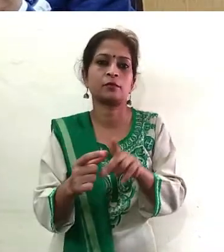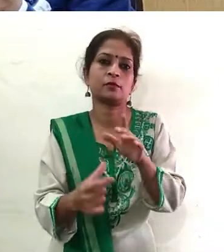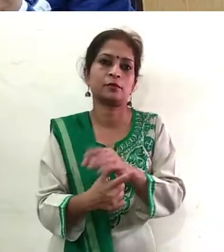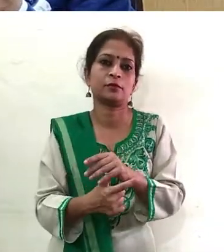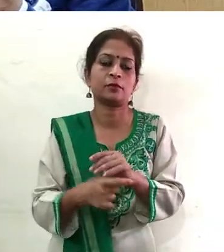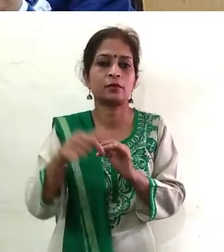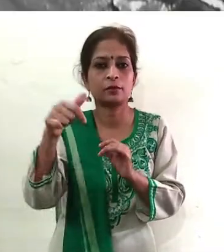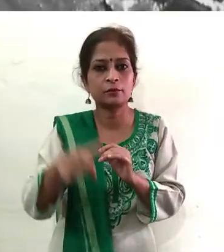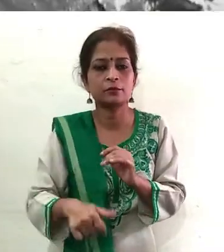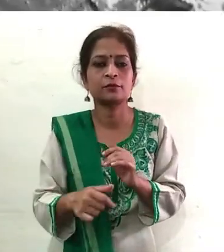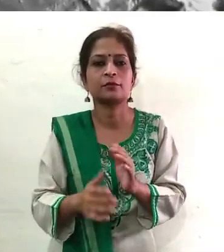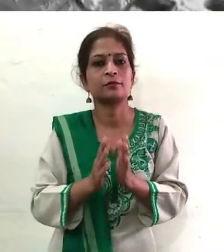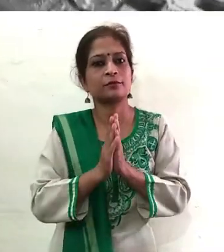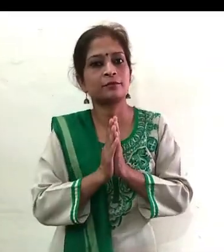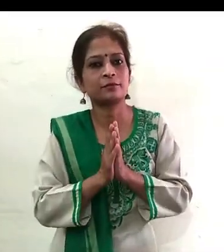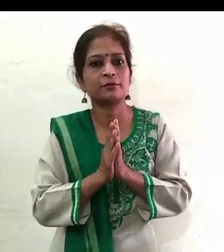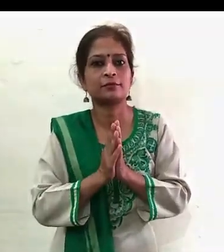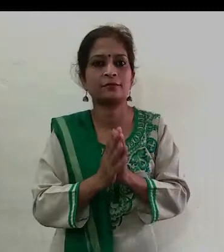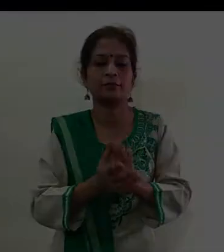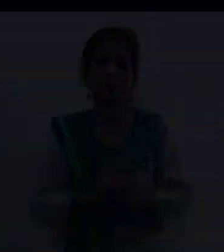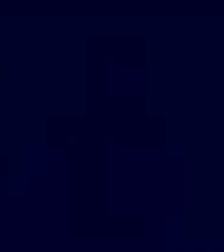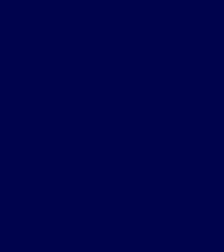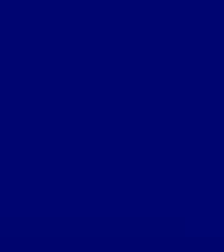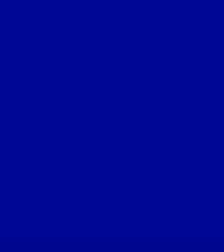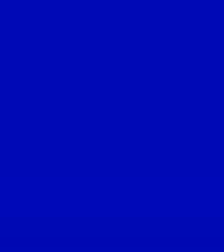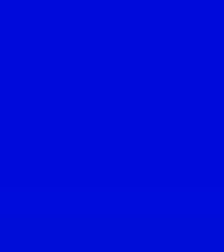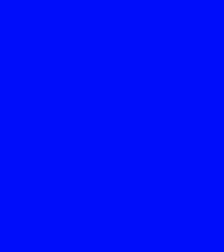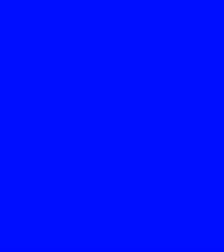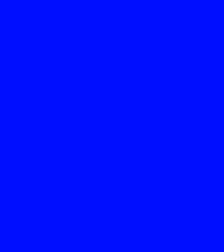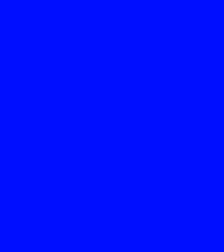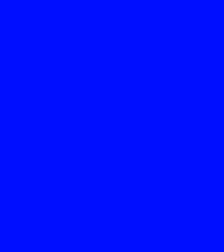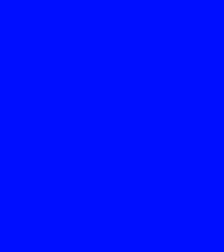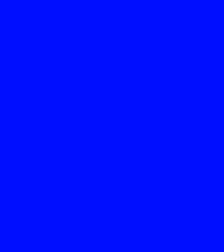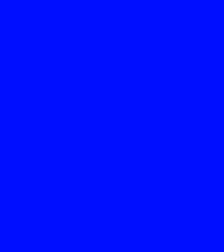बस इतना ही तब तक के लिए नमस्कार अ